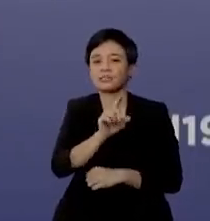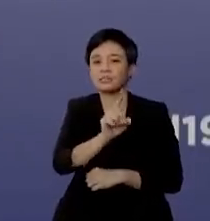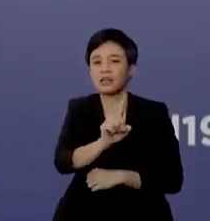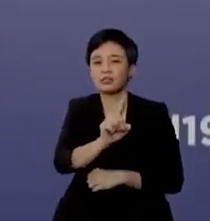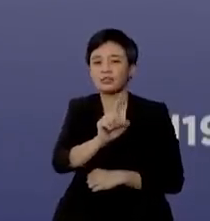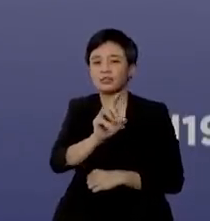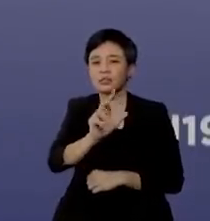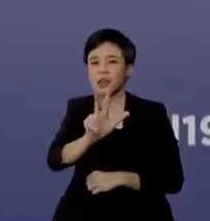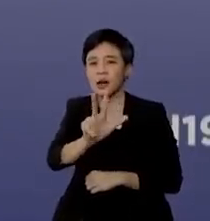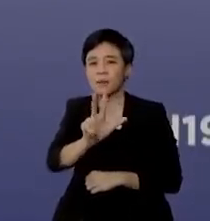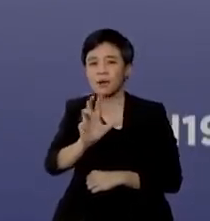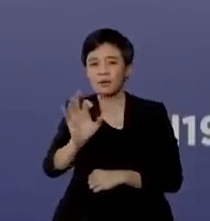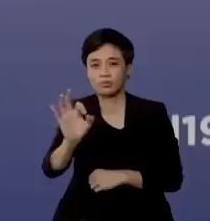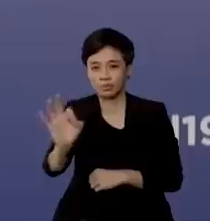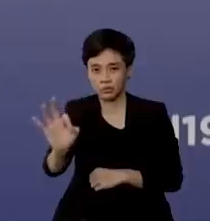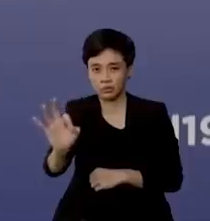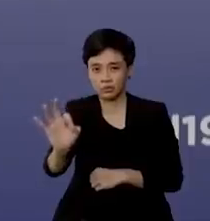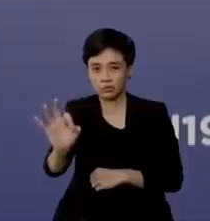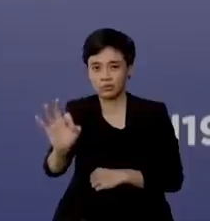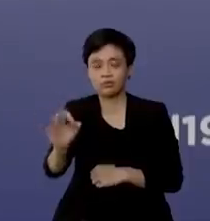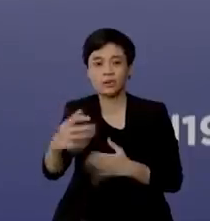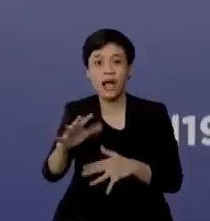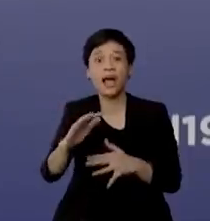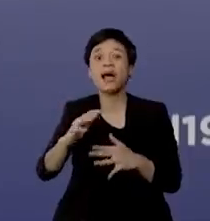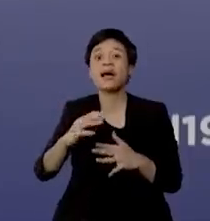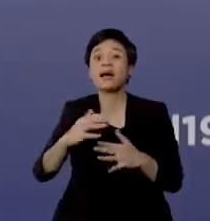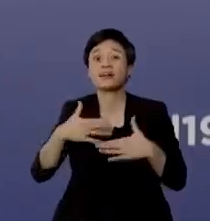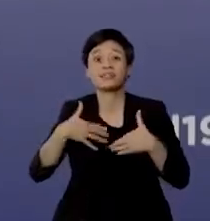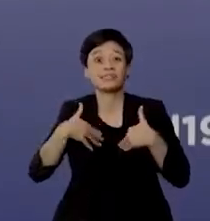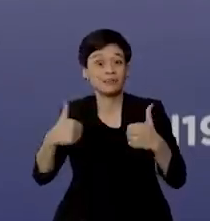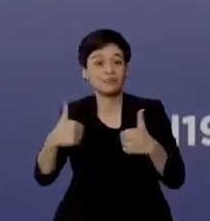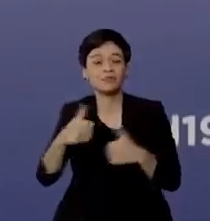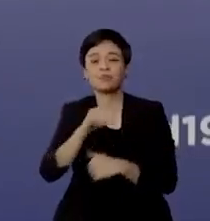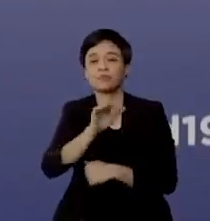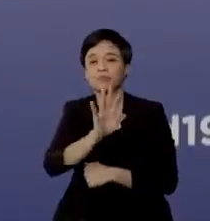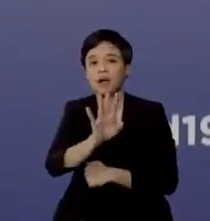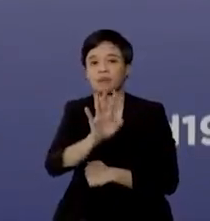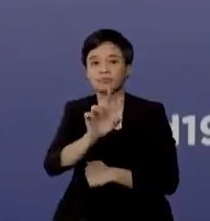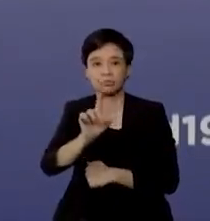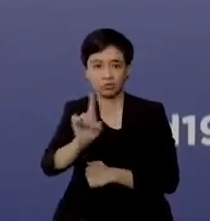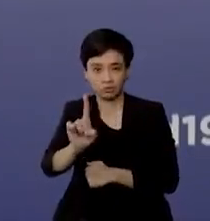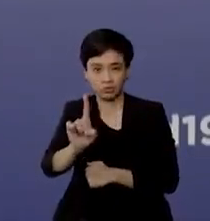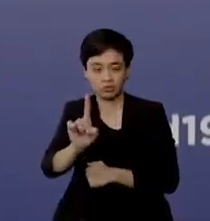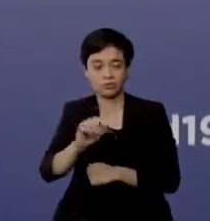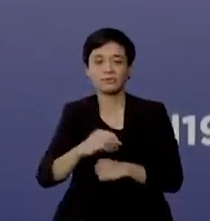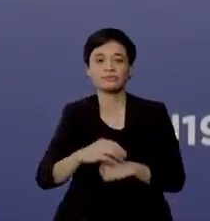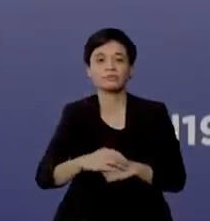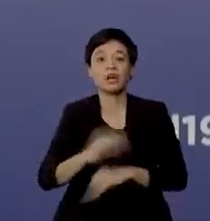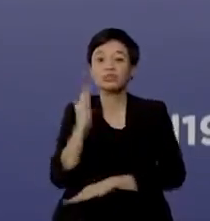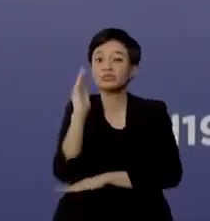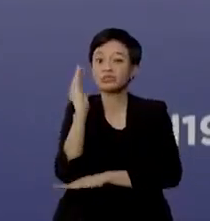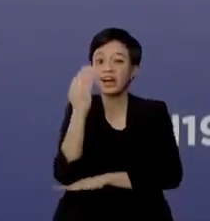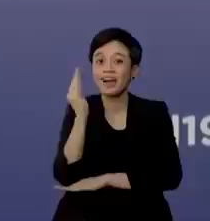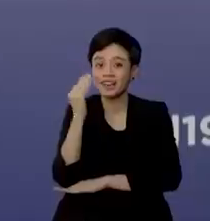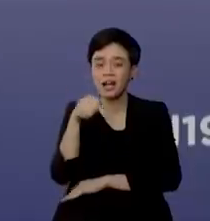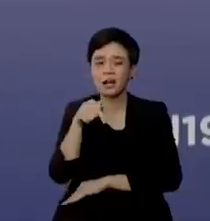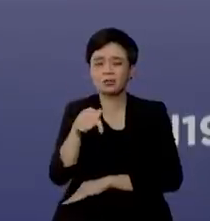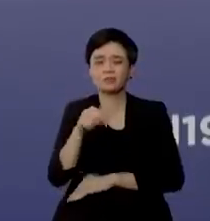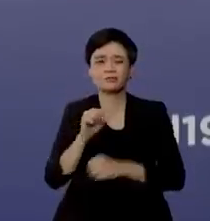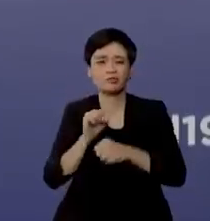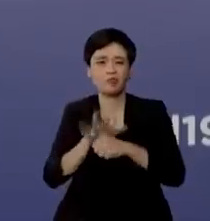180 orang dan melaporkan juga 41 kasus sembuh DKI Jakarta hari ini